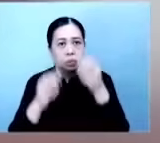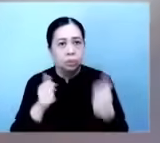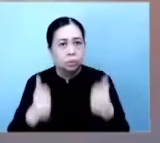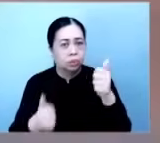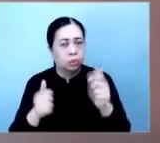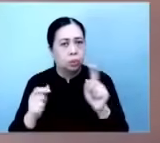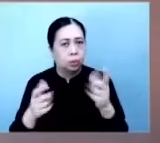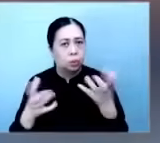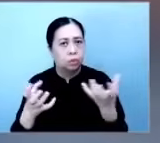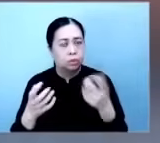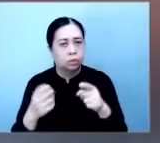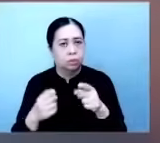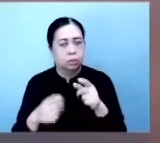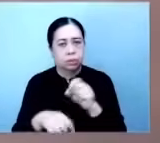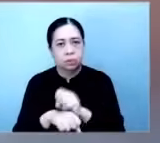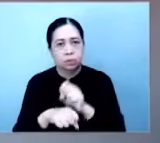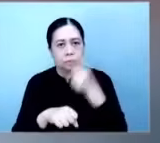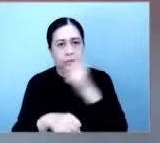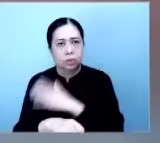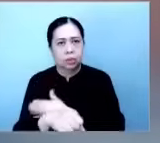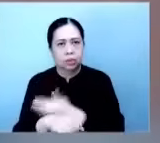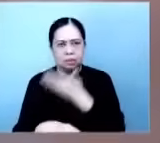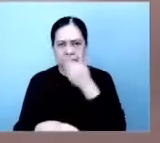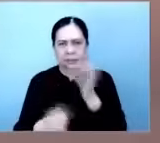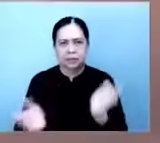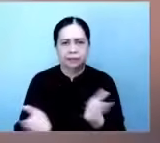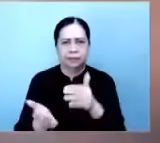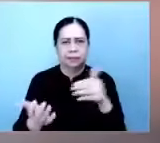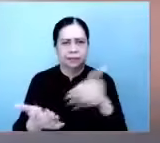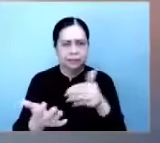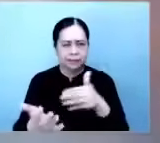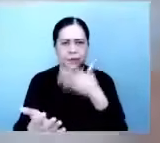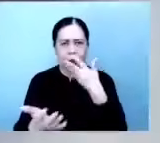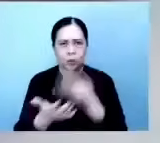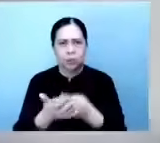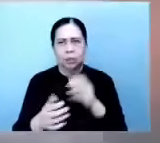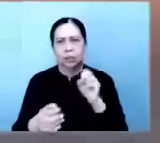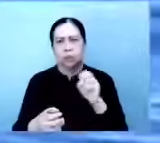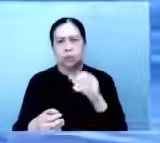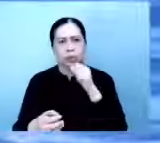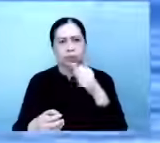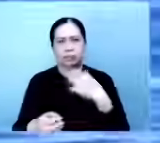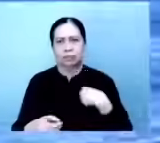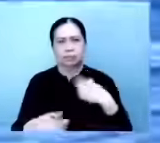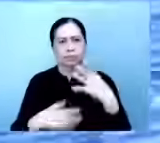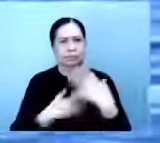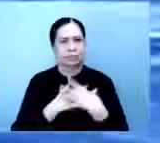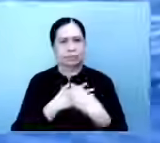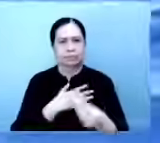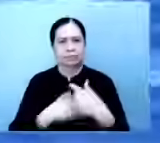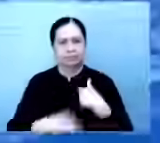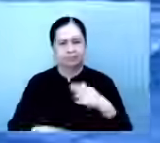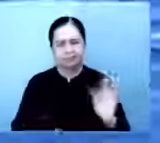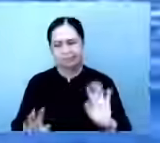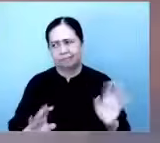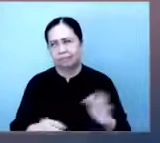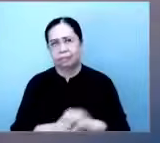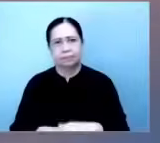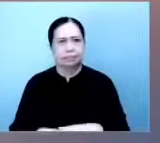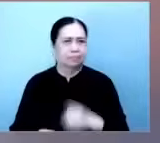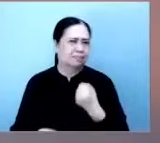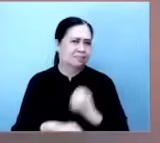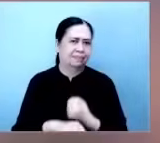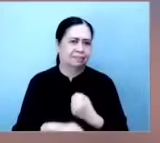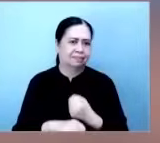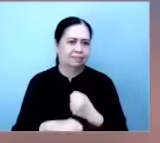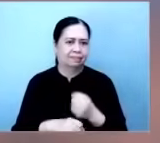mo, sir? Pangaralin na mabuti, sir, para hindi pa katulad namin, sir. Kasi parang